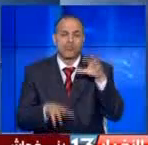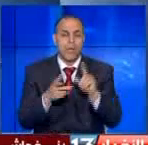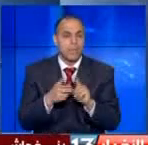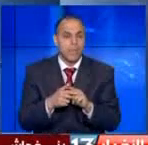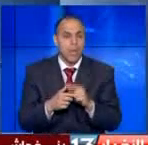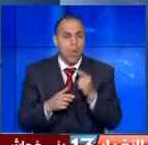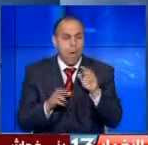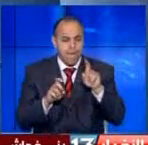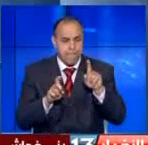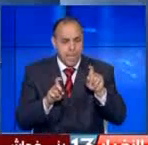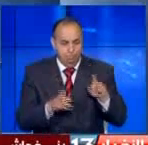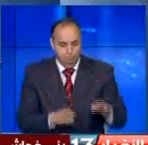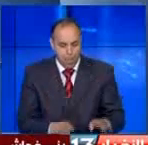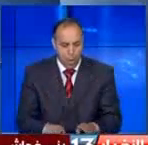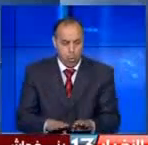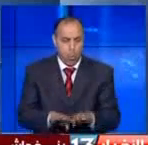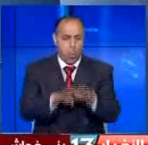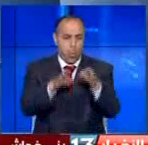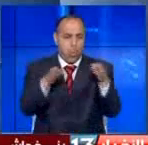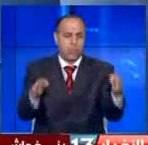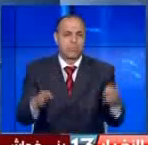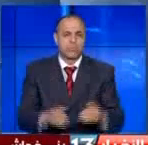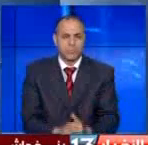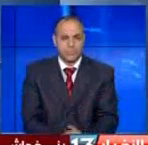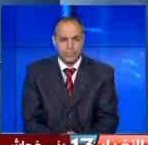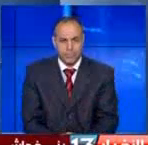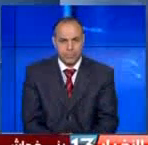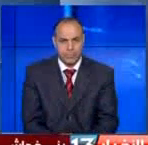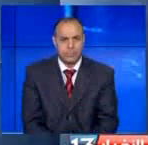الأمطار وفيضان عدد من الأودية.